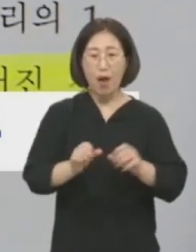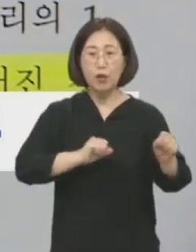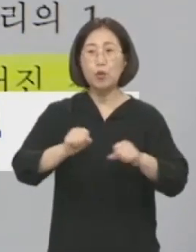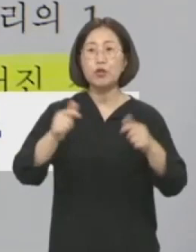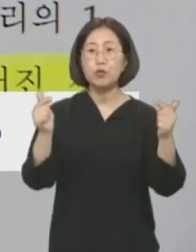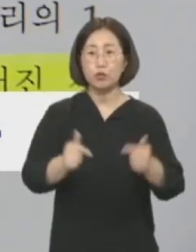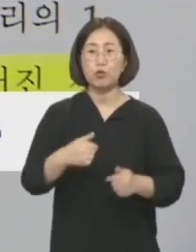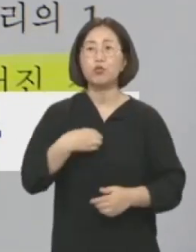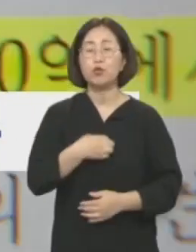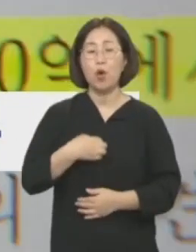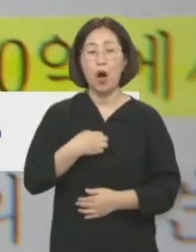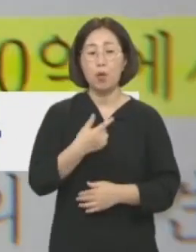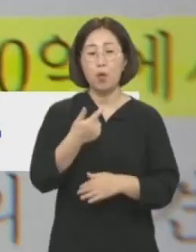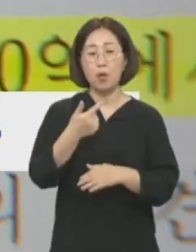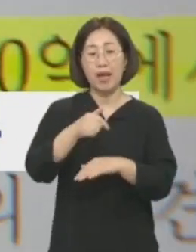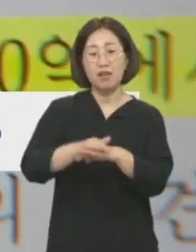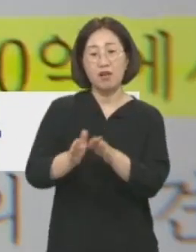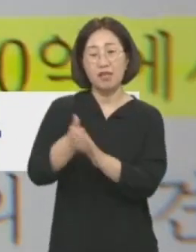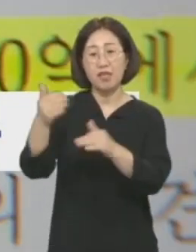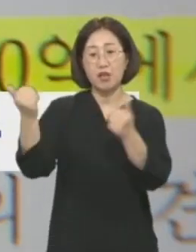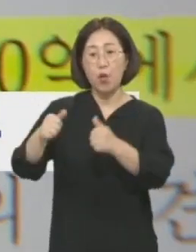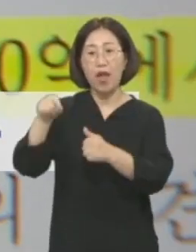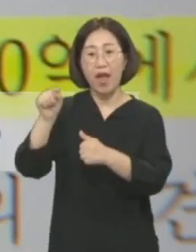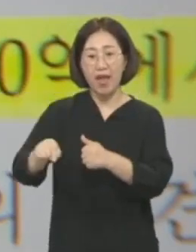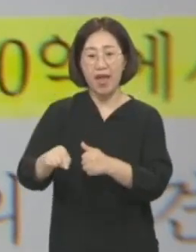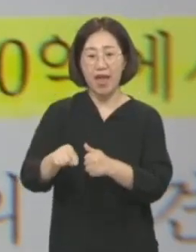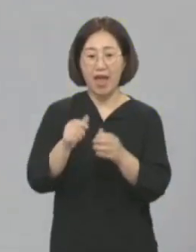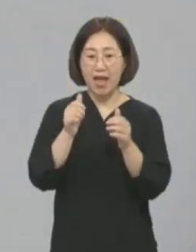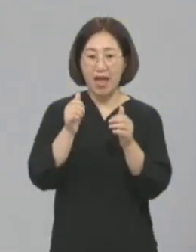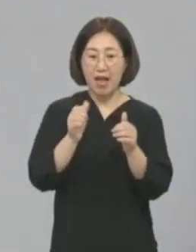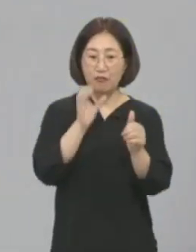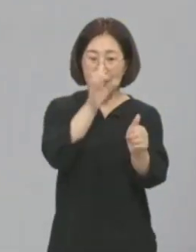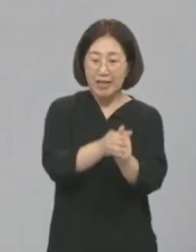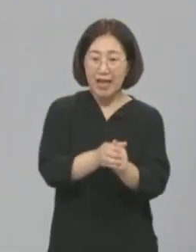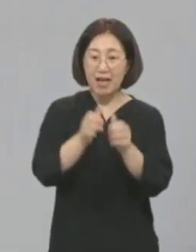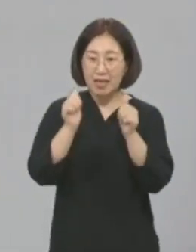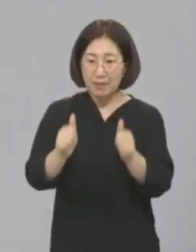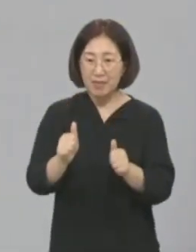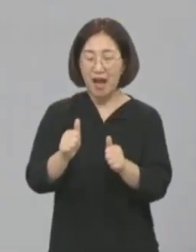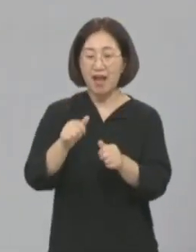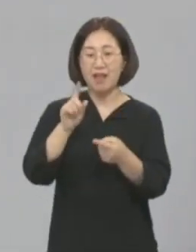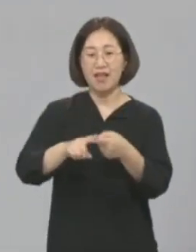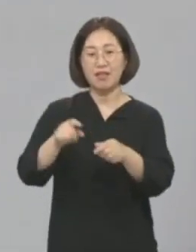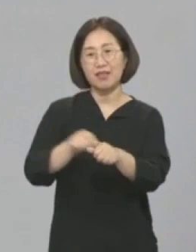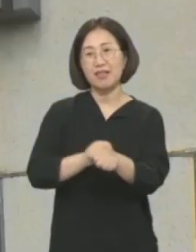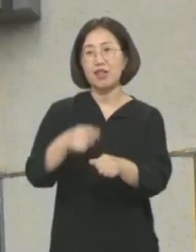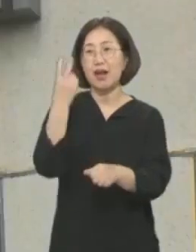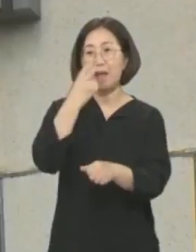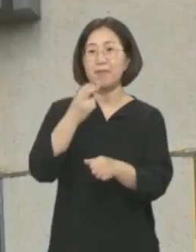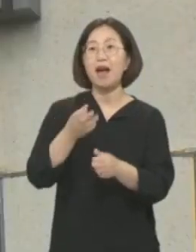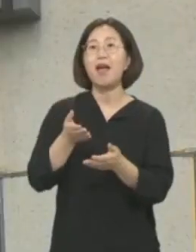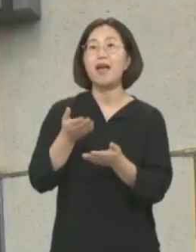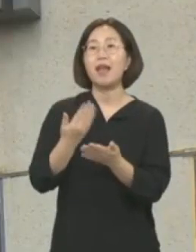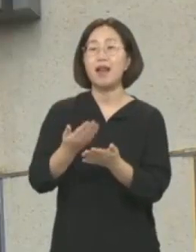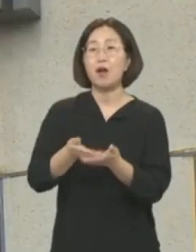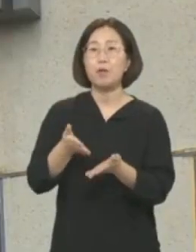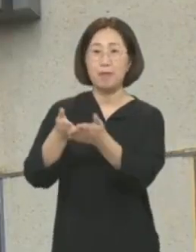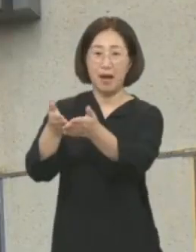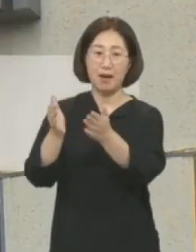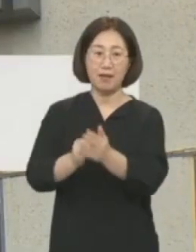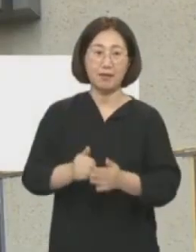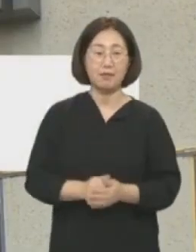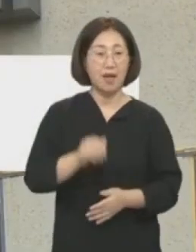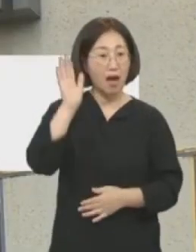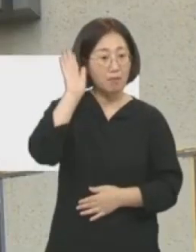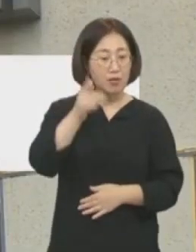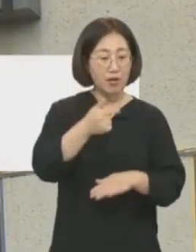한편 대전시의회에 센터의 위수탁 심사 과정 등에 대한 특정 감사를 촉구했습니다. 앞으로의